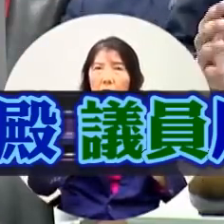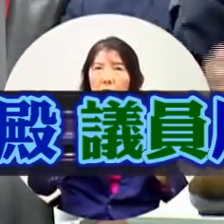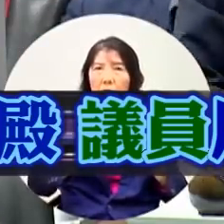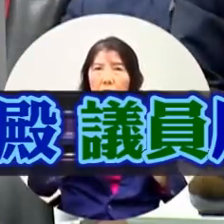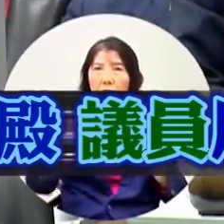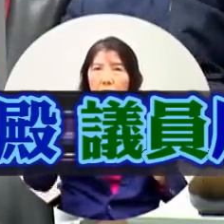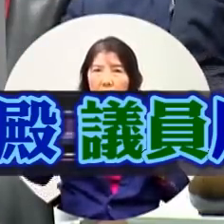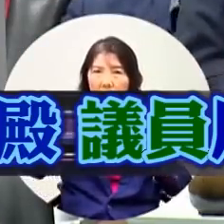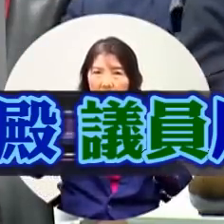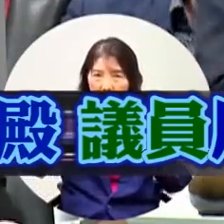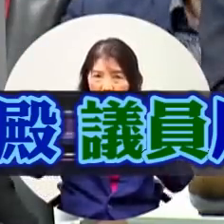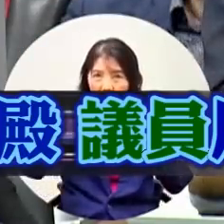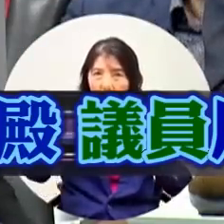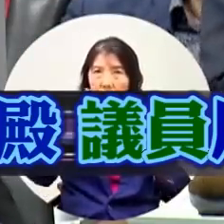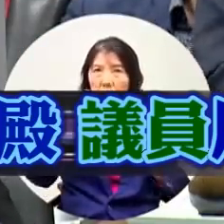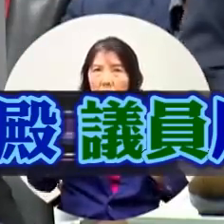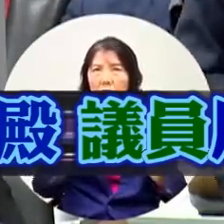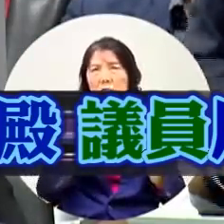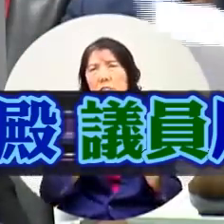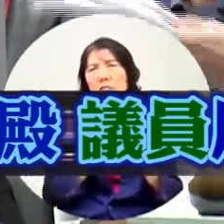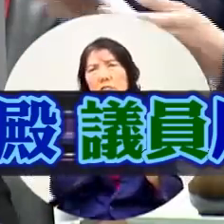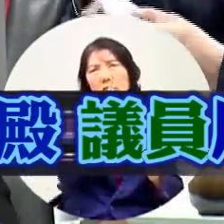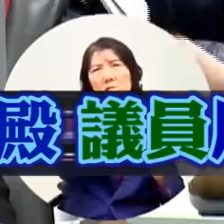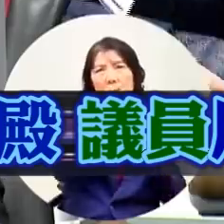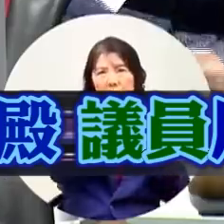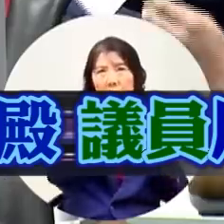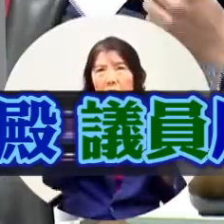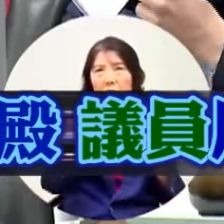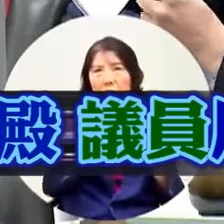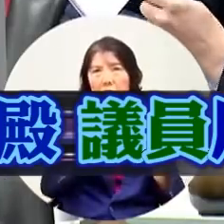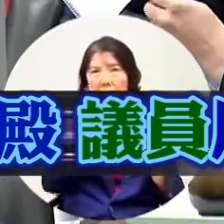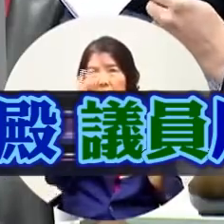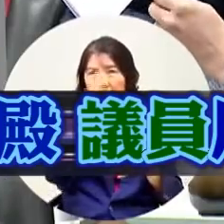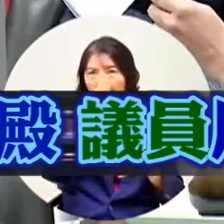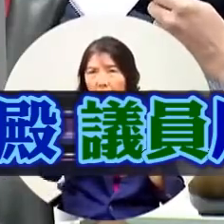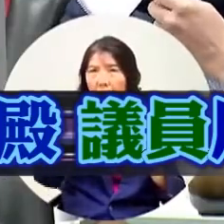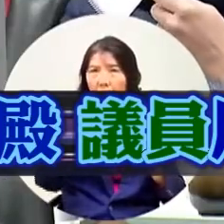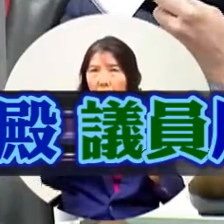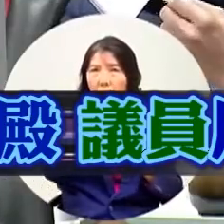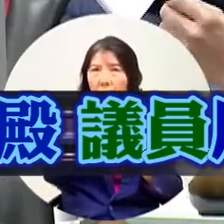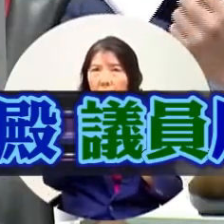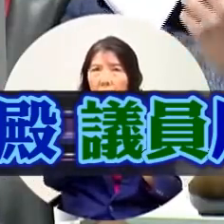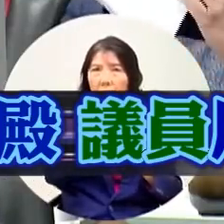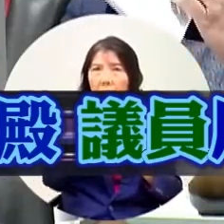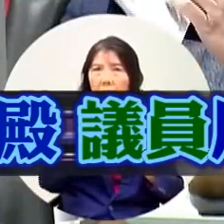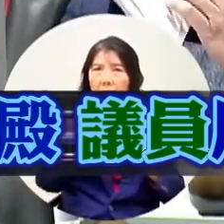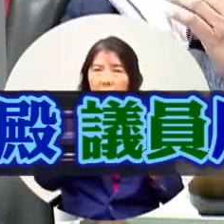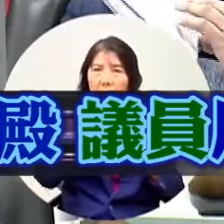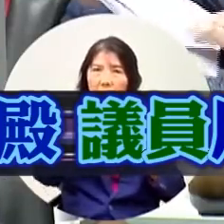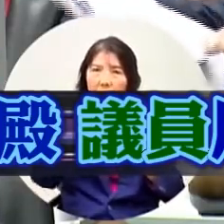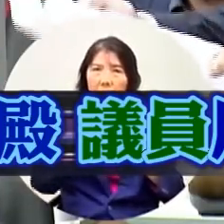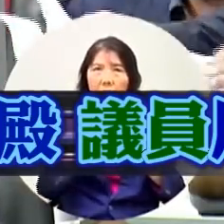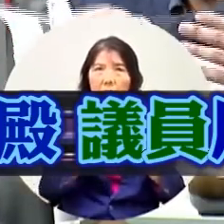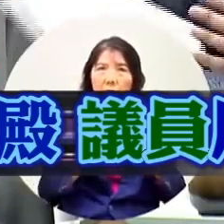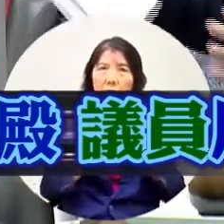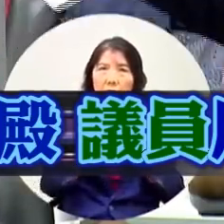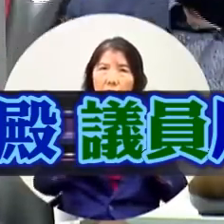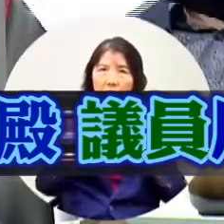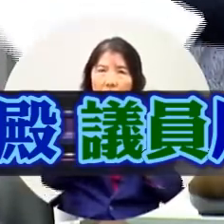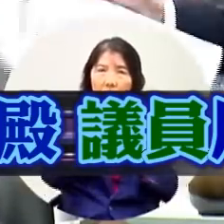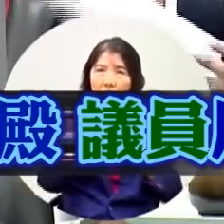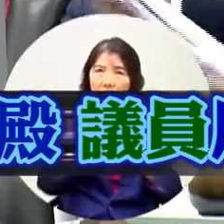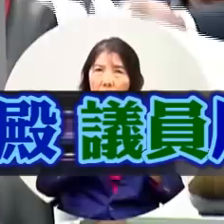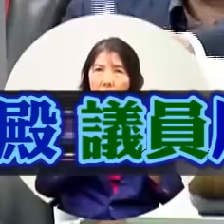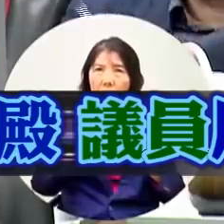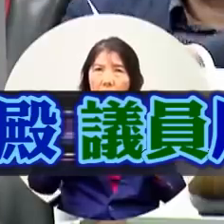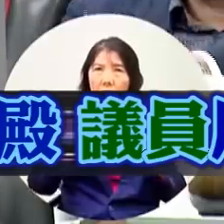了，你为什么会情有独钟？充满风险，充满各种农场洗钱啊、医疗资源啊、洗产地啊、经济制裁，中美贸易